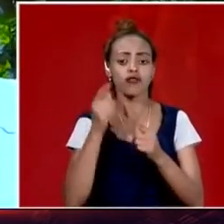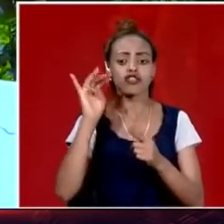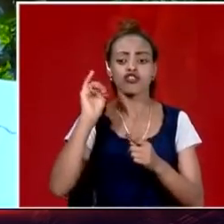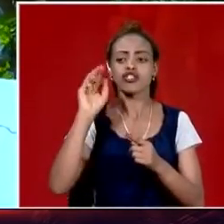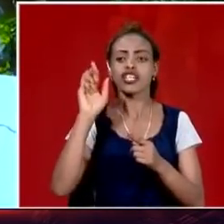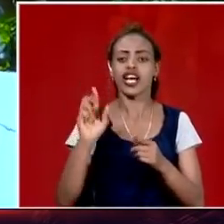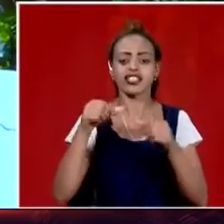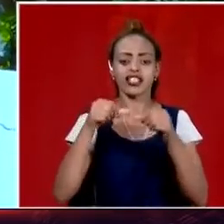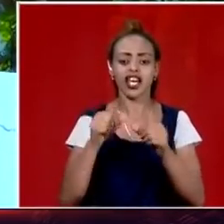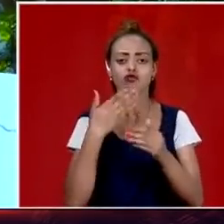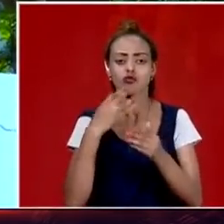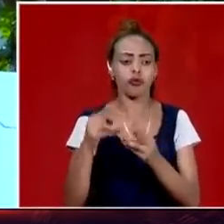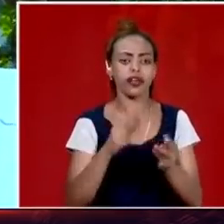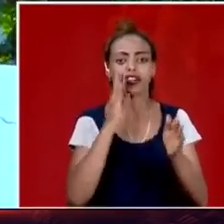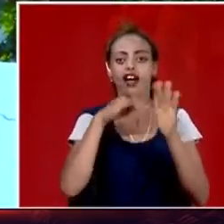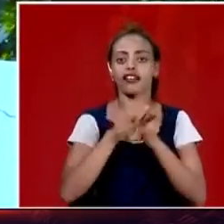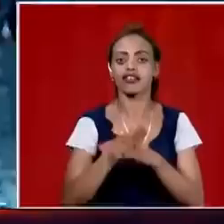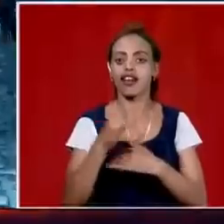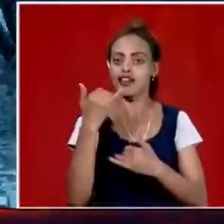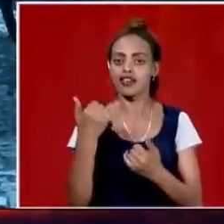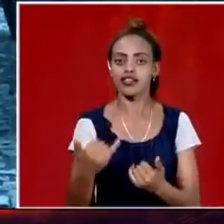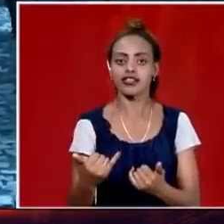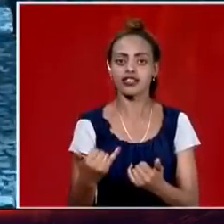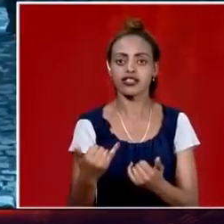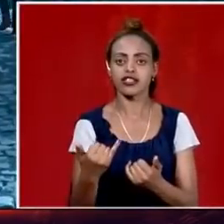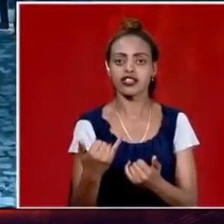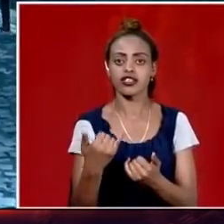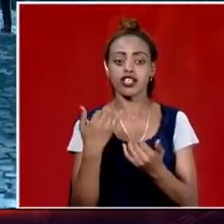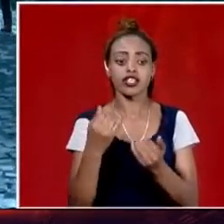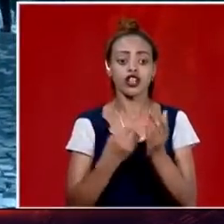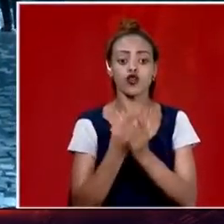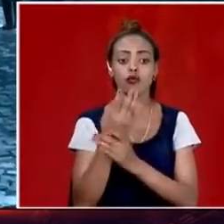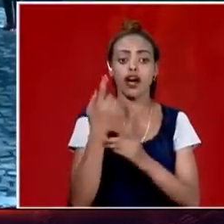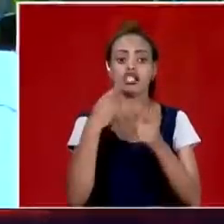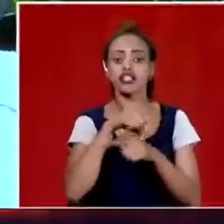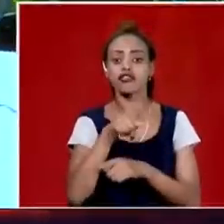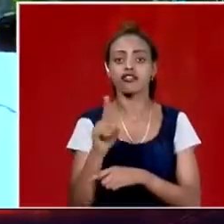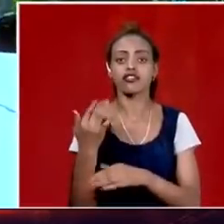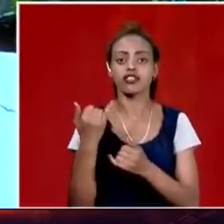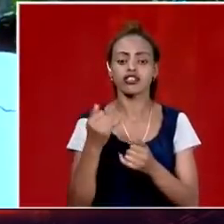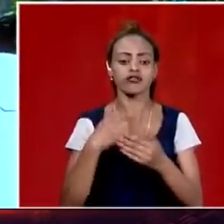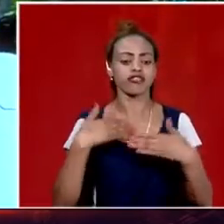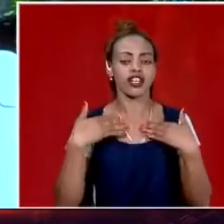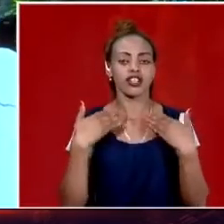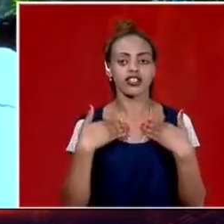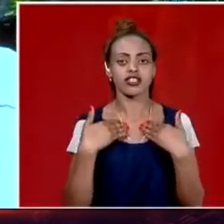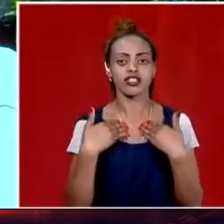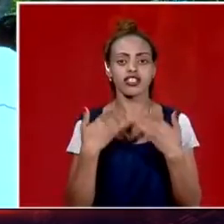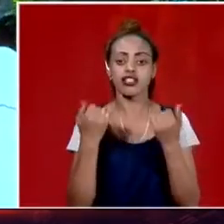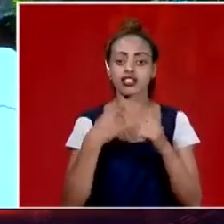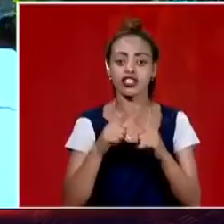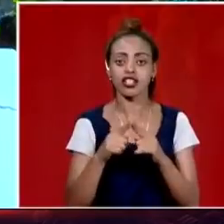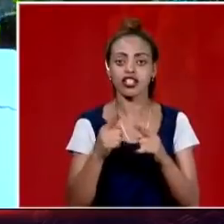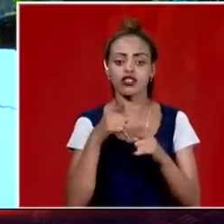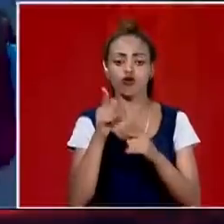ፀናሕናዮ ኣብ ፅቡቅ መገዲ የናኣትና ከዚ እዚ ልምዓዝዚ ዳደሲት ከዚ ግን እዚ ኣሕና